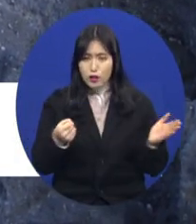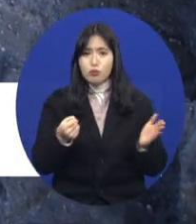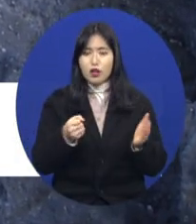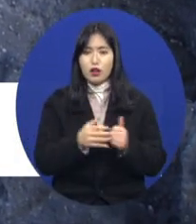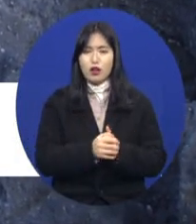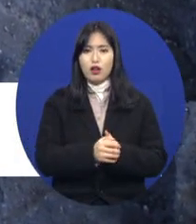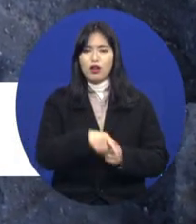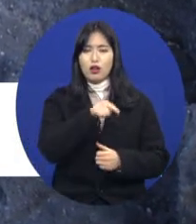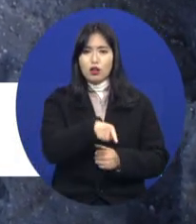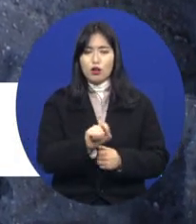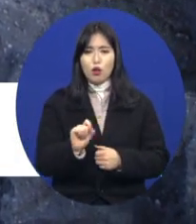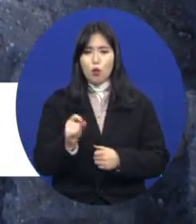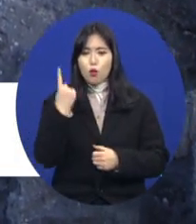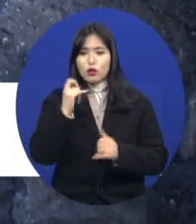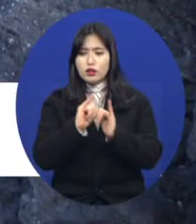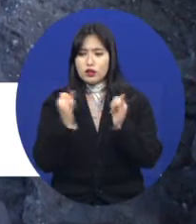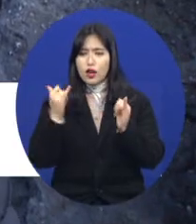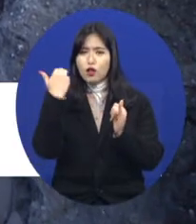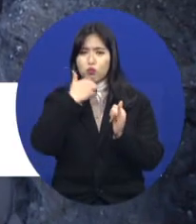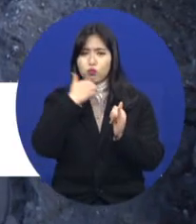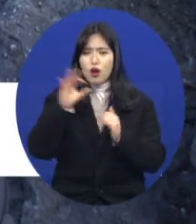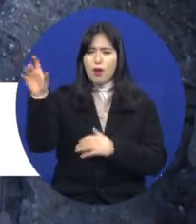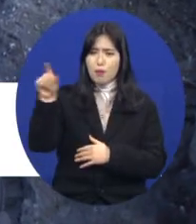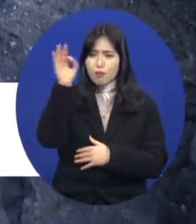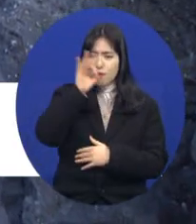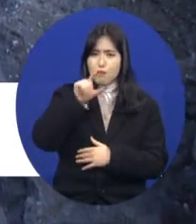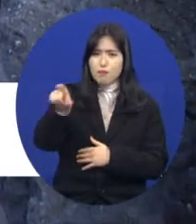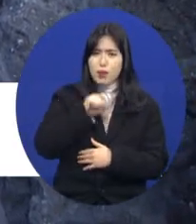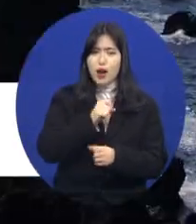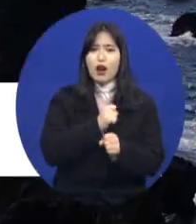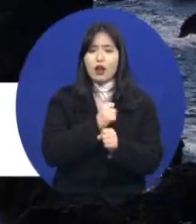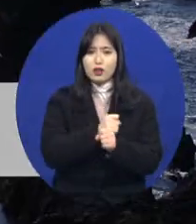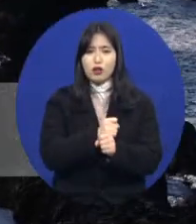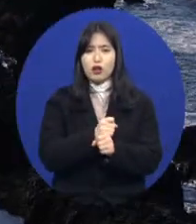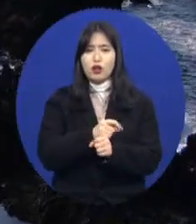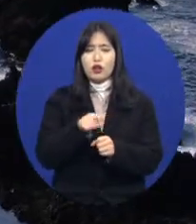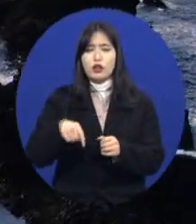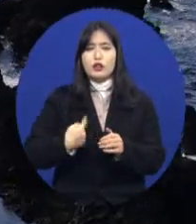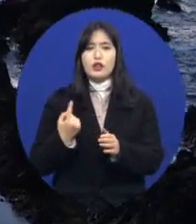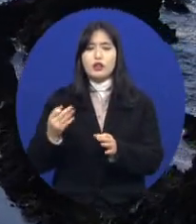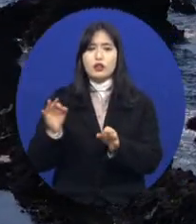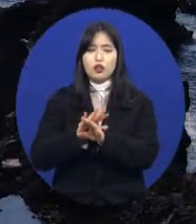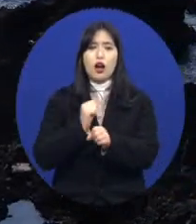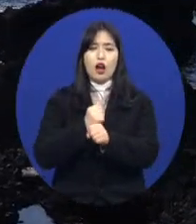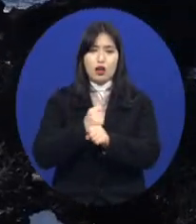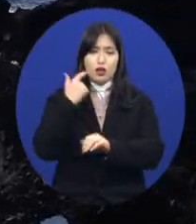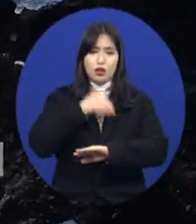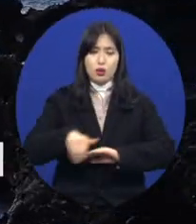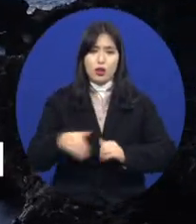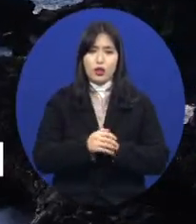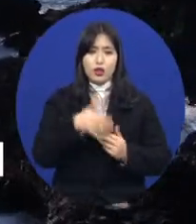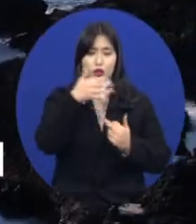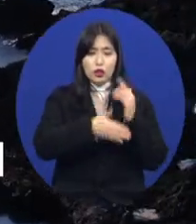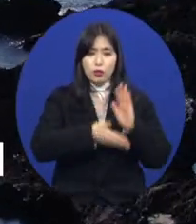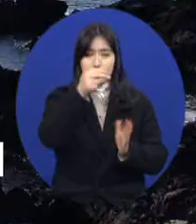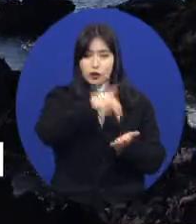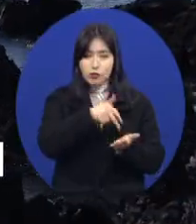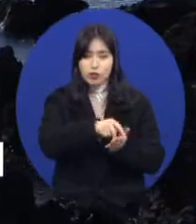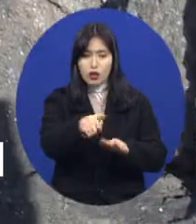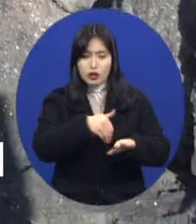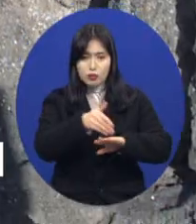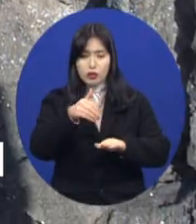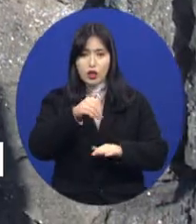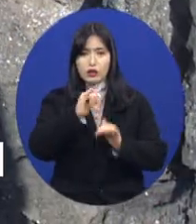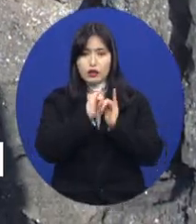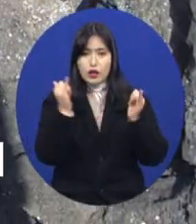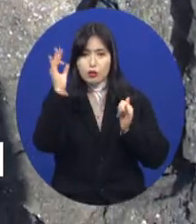에러를 원인 인자를 찾아내서 단철 가도록 하고 서귀포시는 소천지 의 시멘트를 바른 범인을